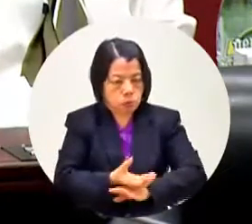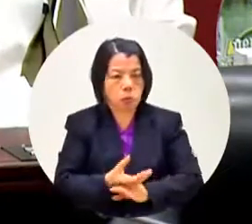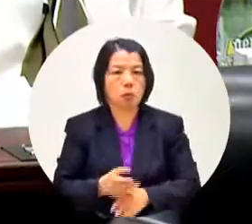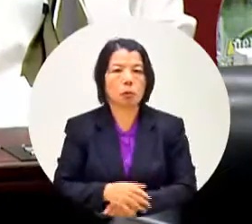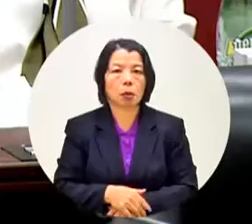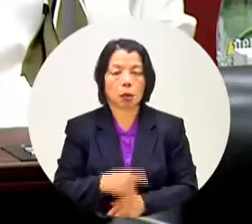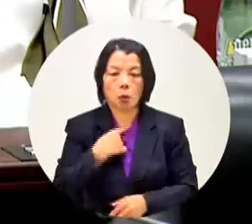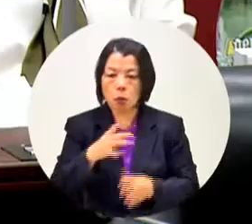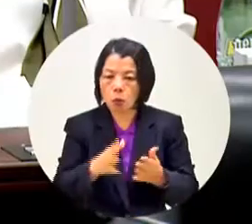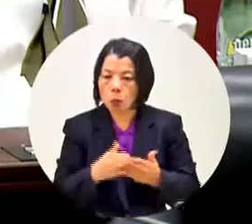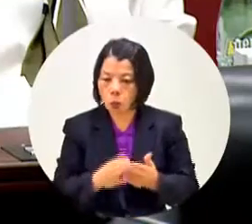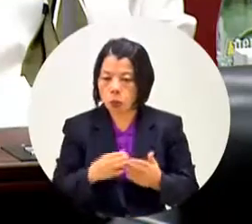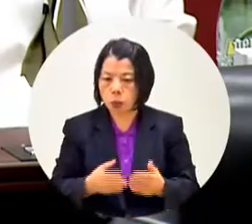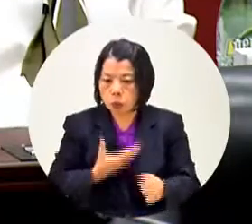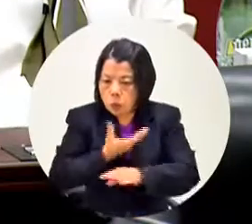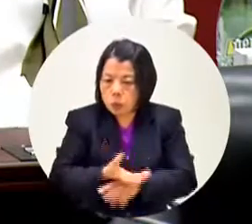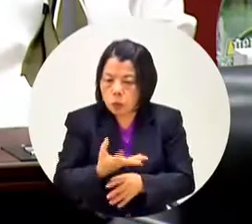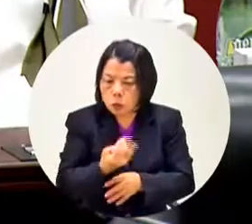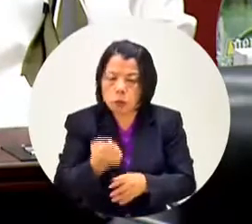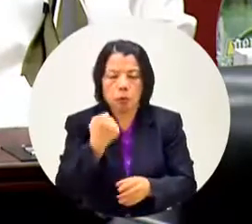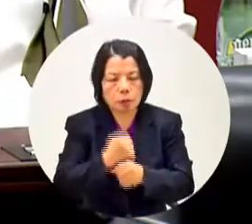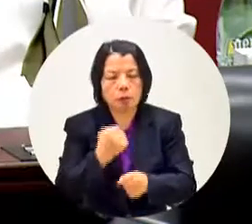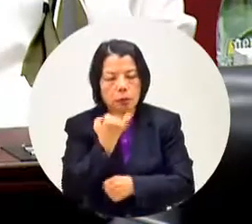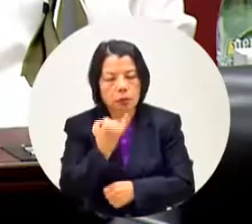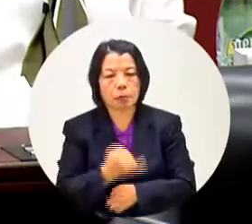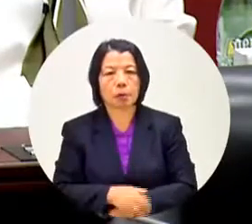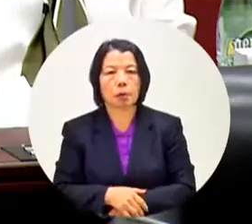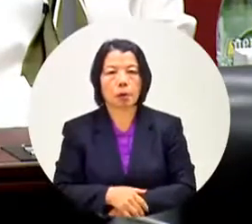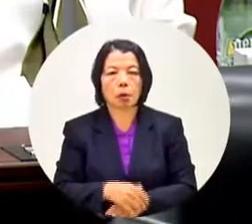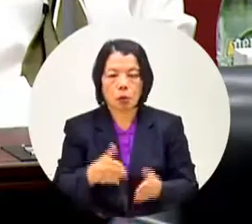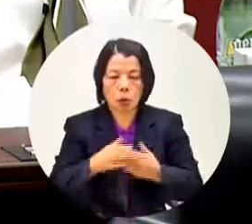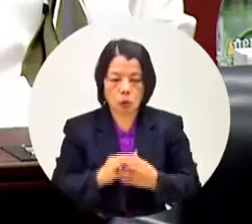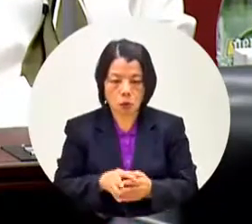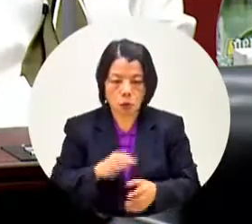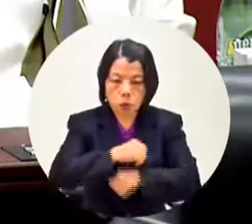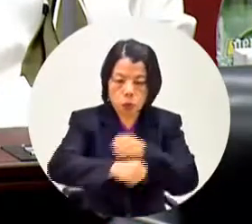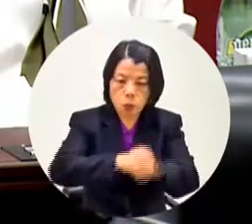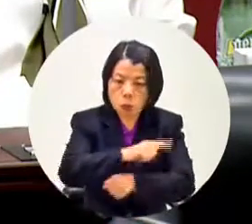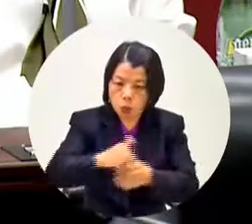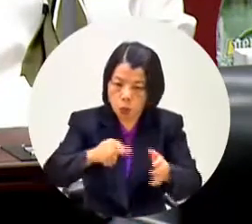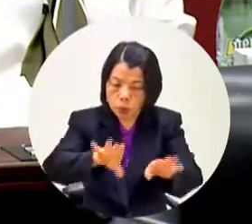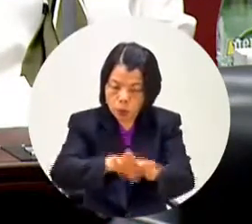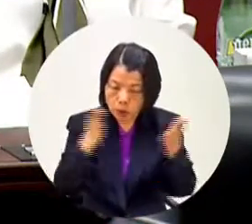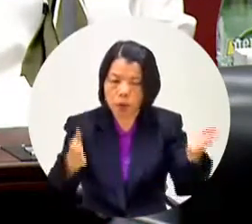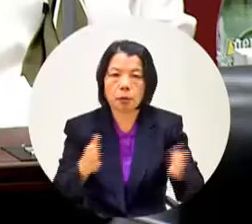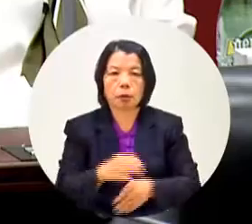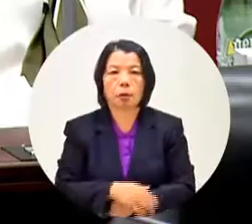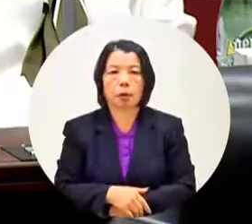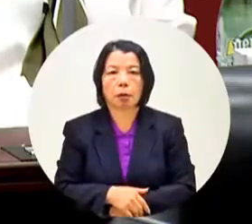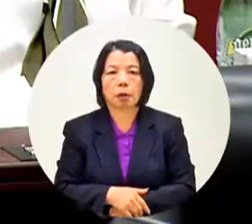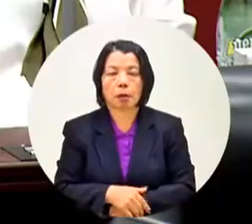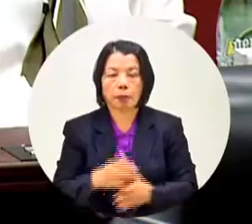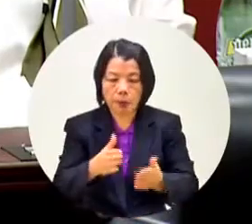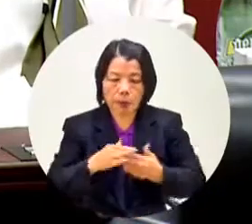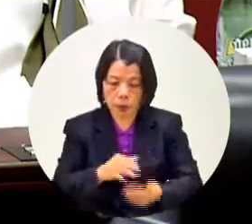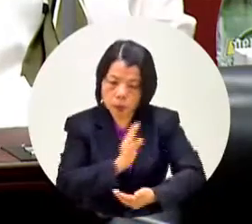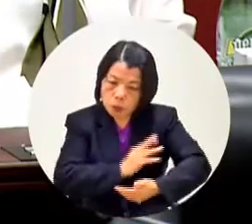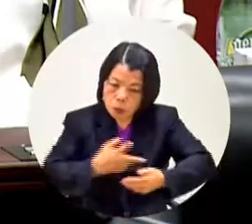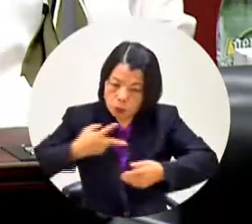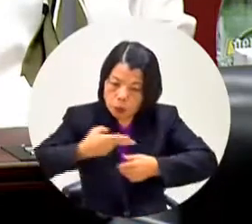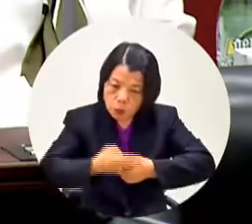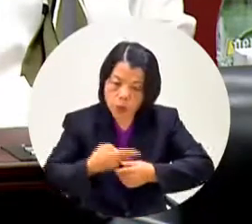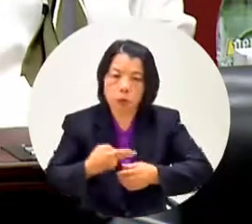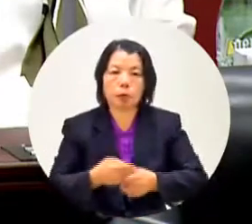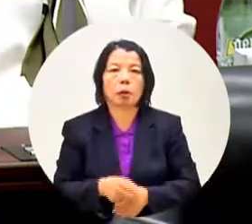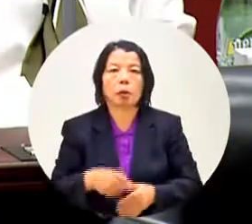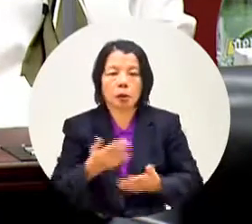了电波条，撞了之后翻车。好，那一次之后还有不少的民众来服务处陈情，每一次都是为了流浪